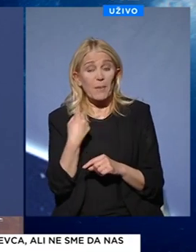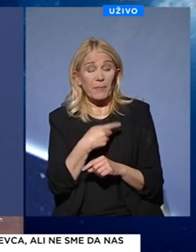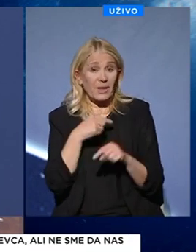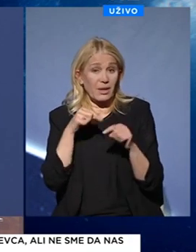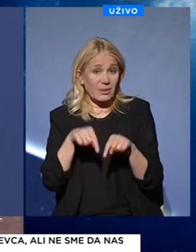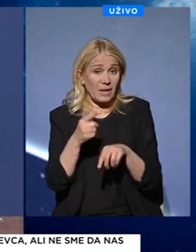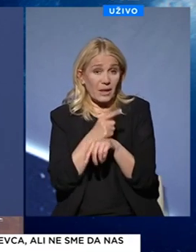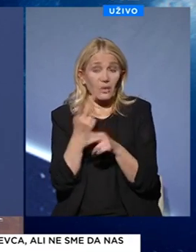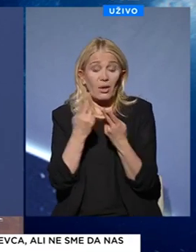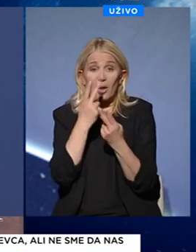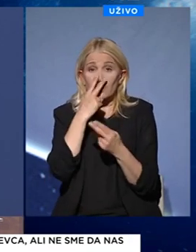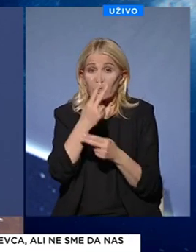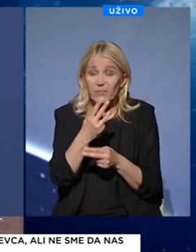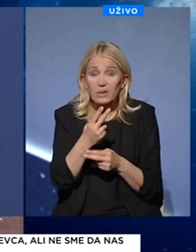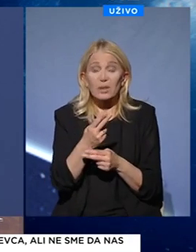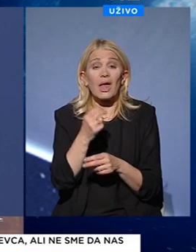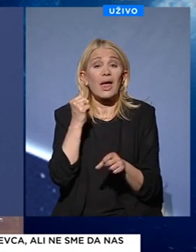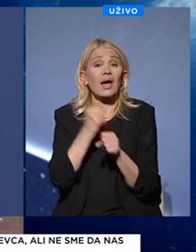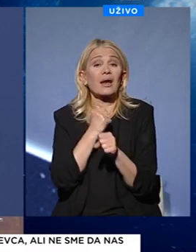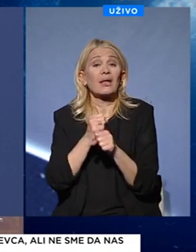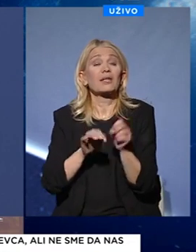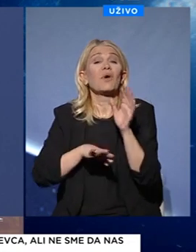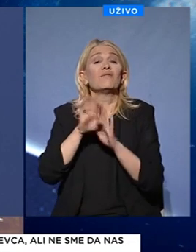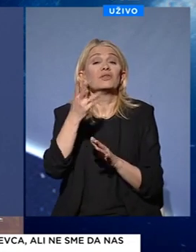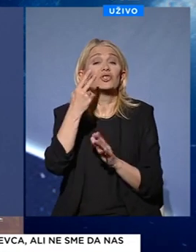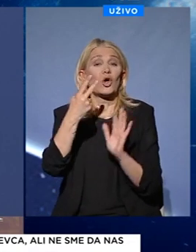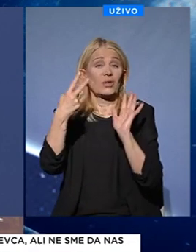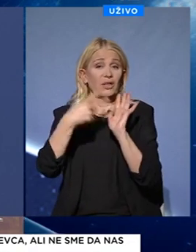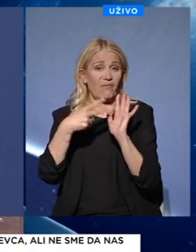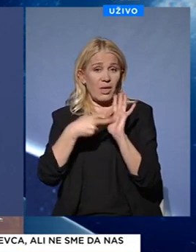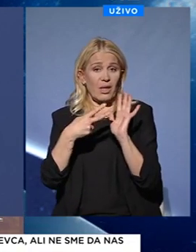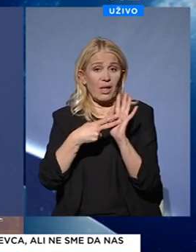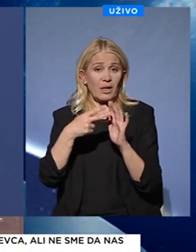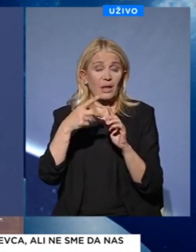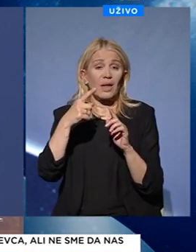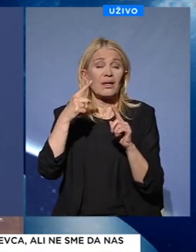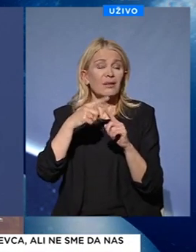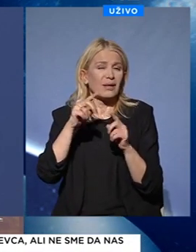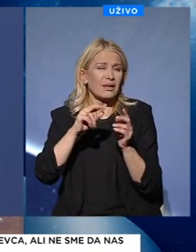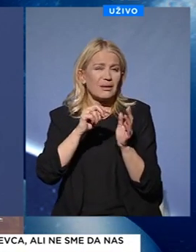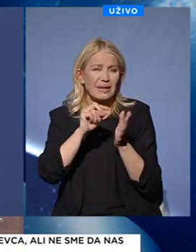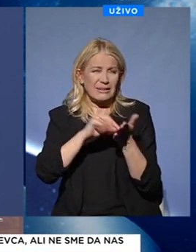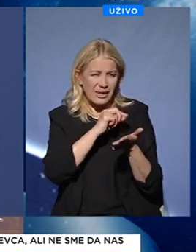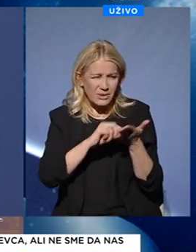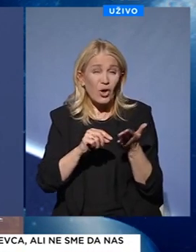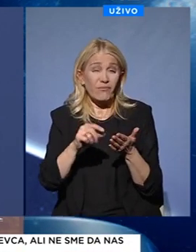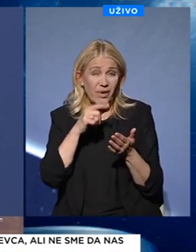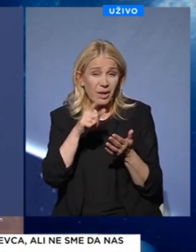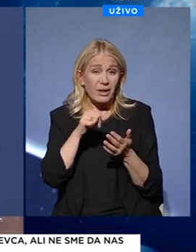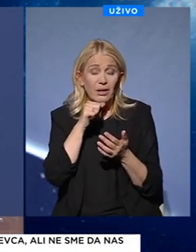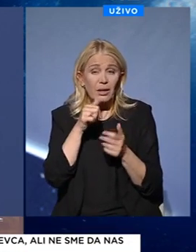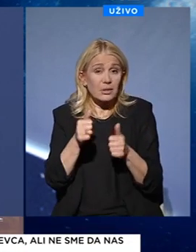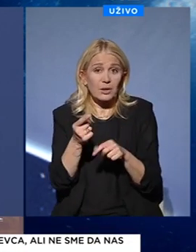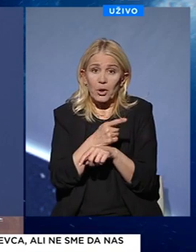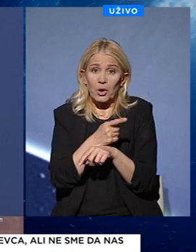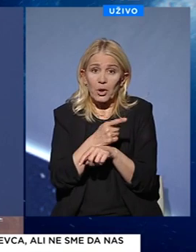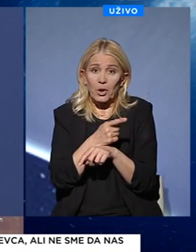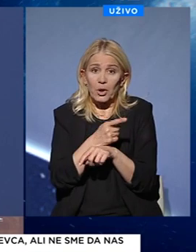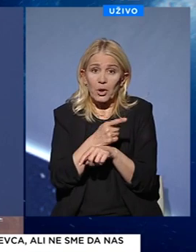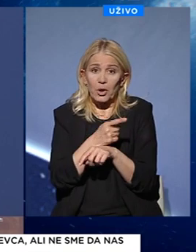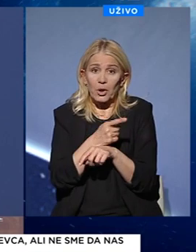kao što vidite, radimo više od 2000 testova i trenutno nema nikakvih